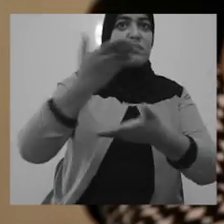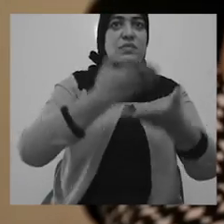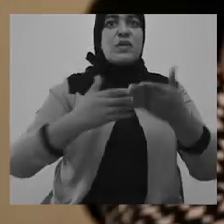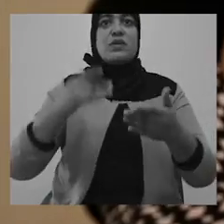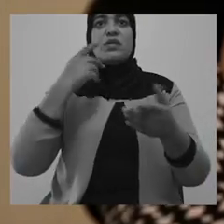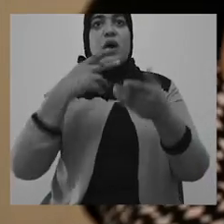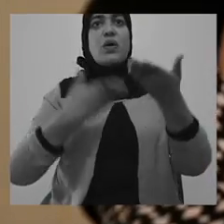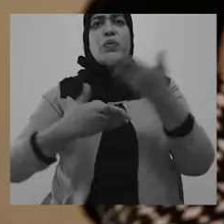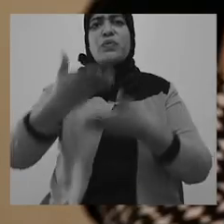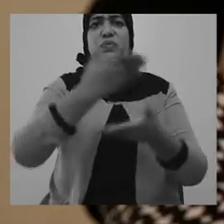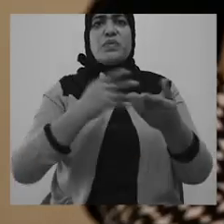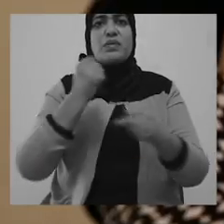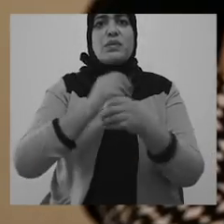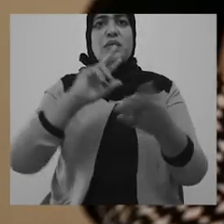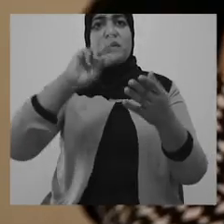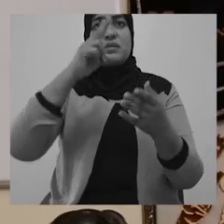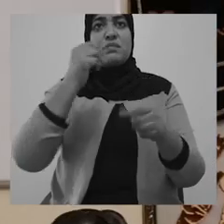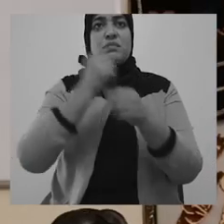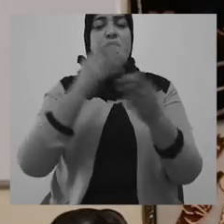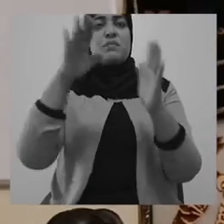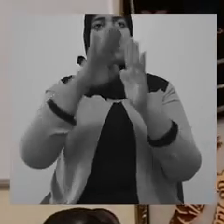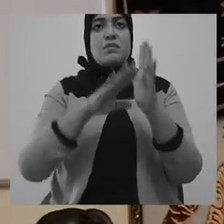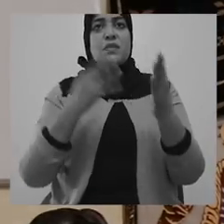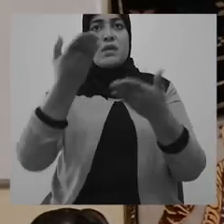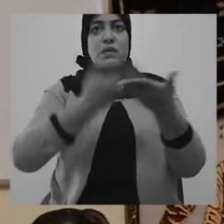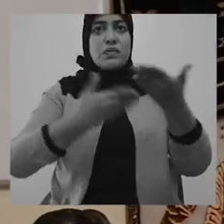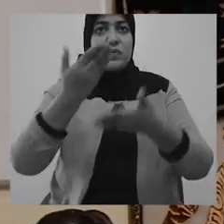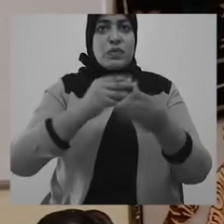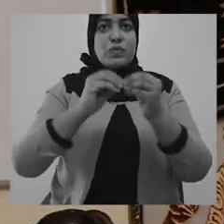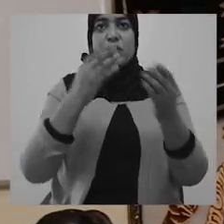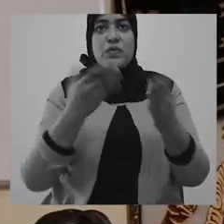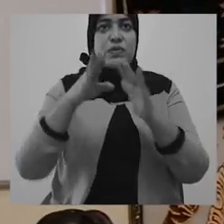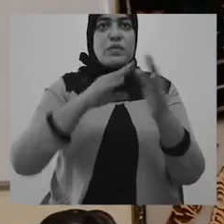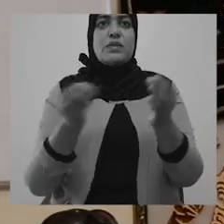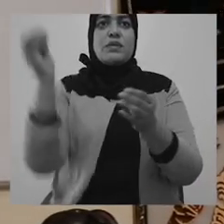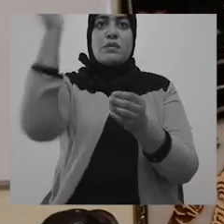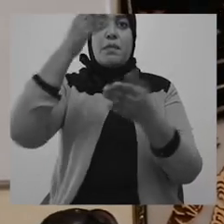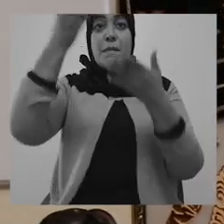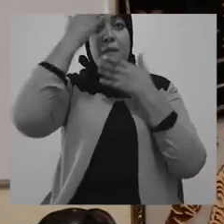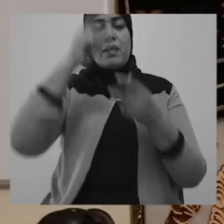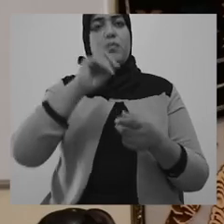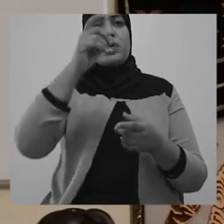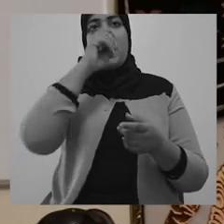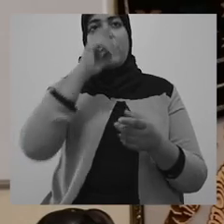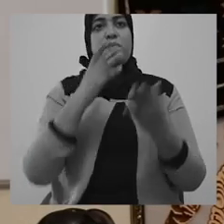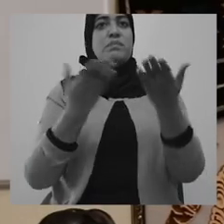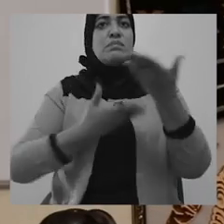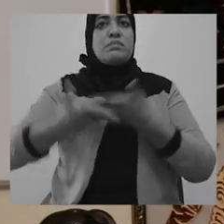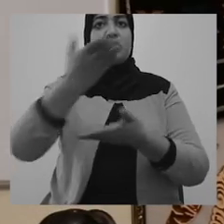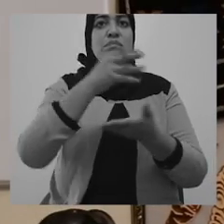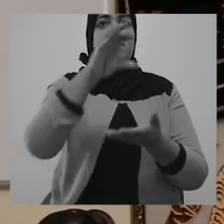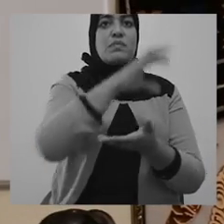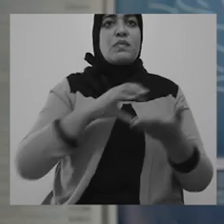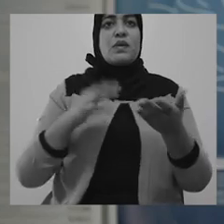différents acteurs. Le troisième résultat attendu vise plus les échanges entre les organisations du Maghreb, mais également entre